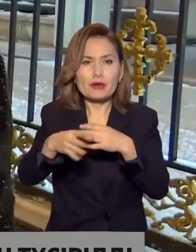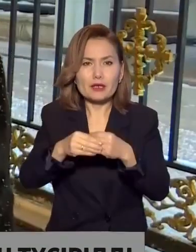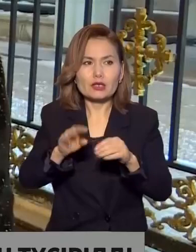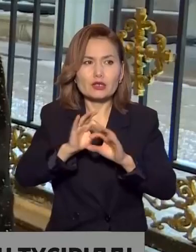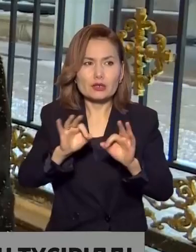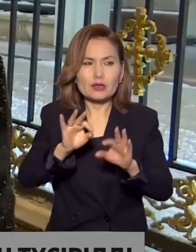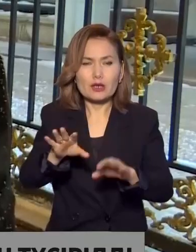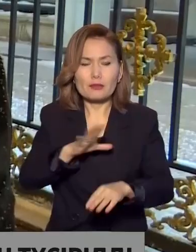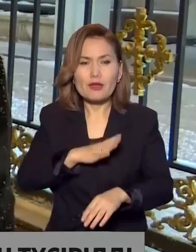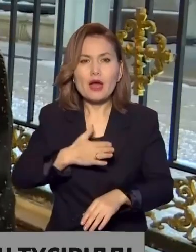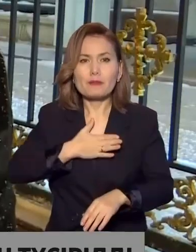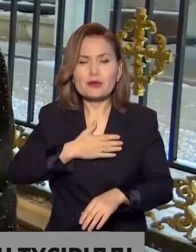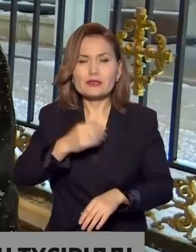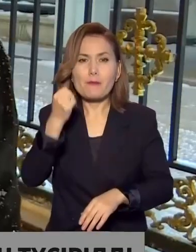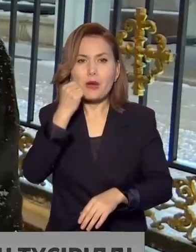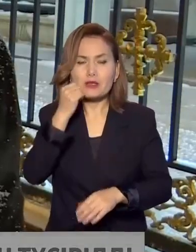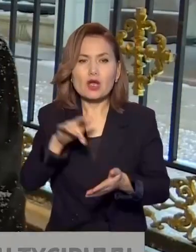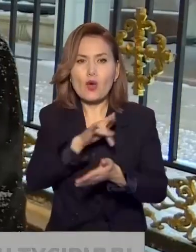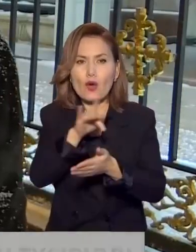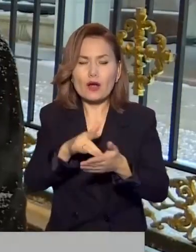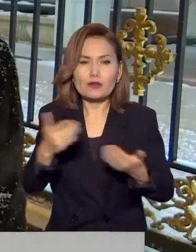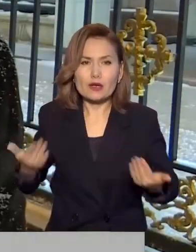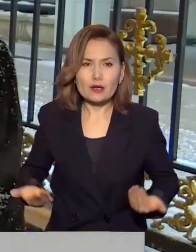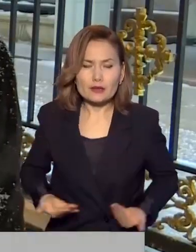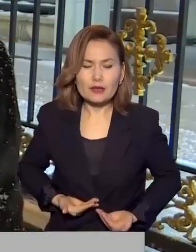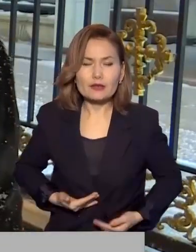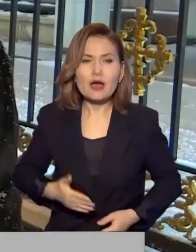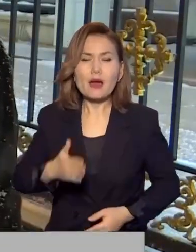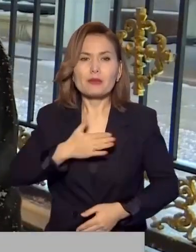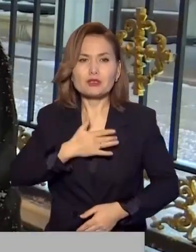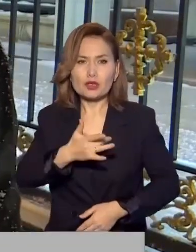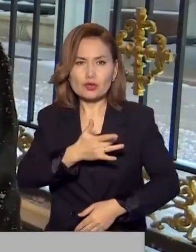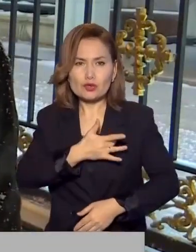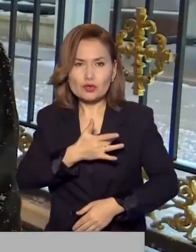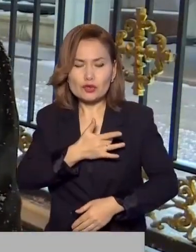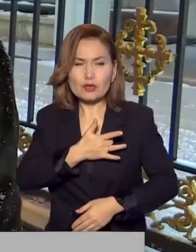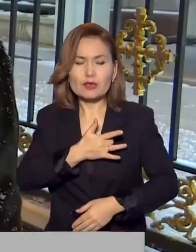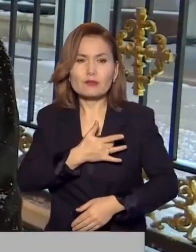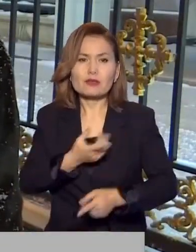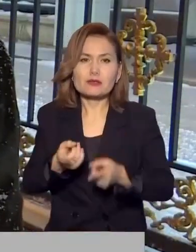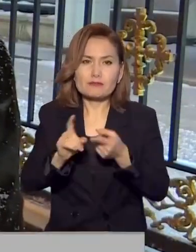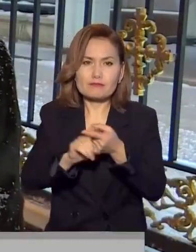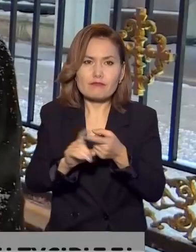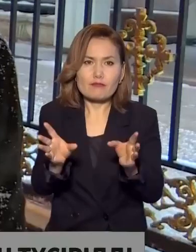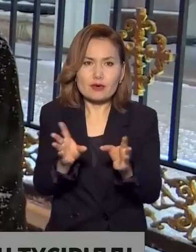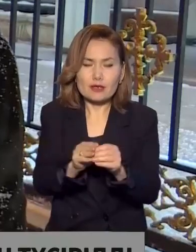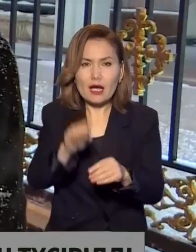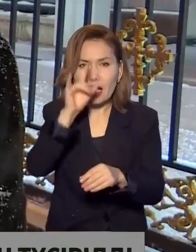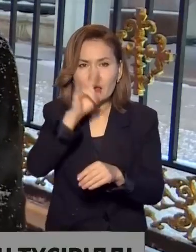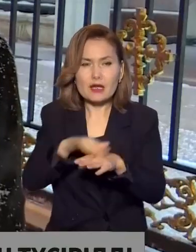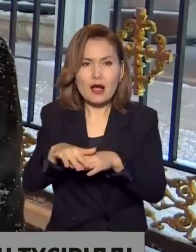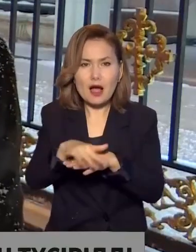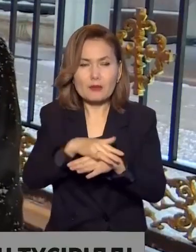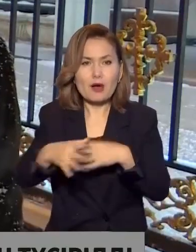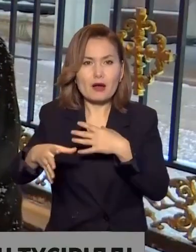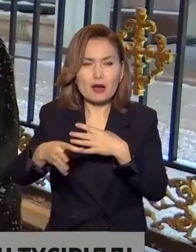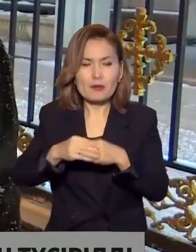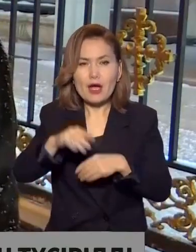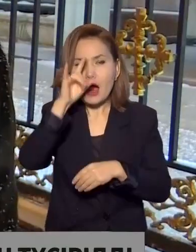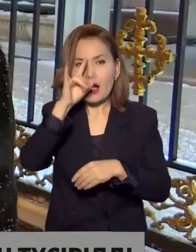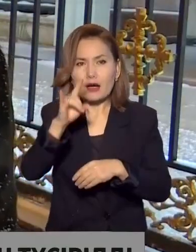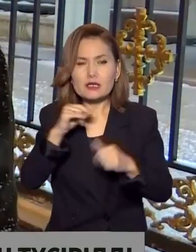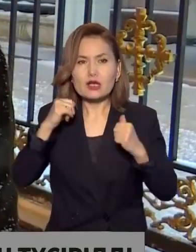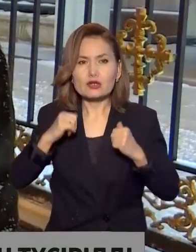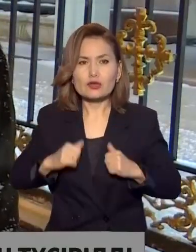осы Мәскеуде тұрамыз, бірақ біздің жүректеріміз бәріміз Қазақстанда, елімізде. Қазақстанға тек